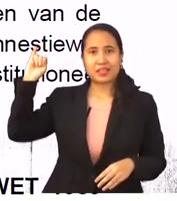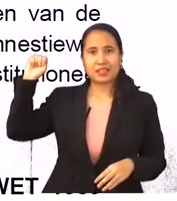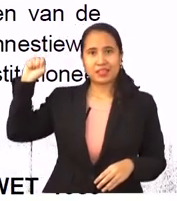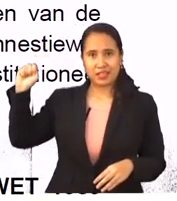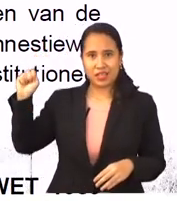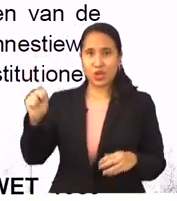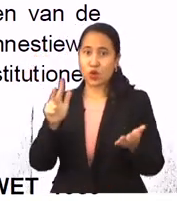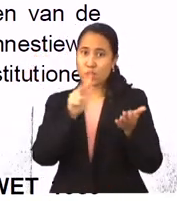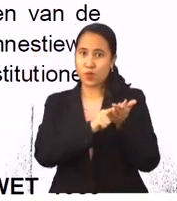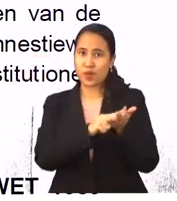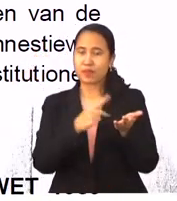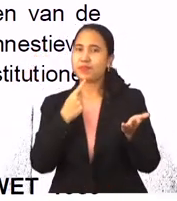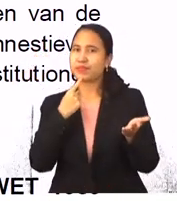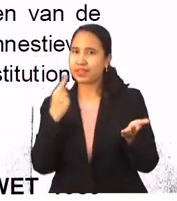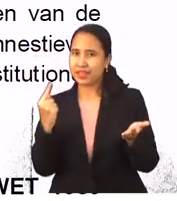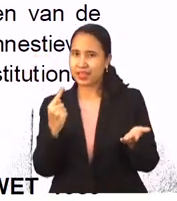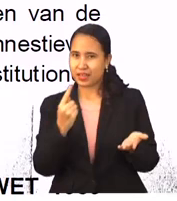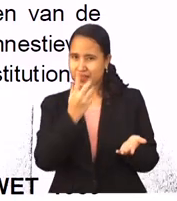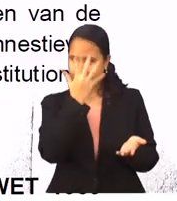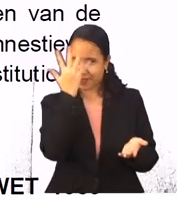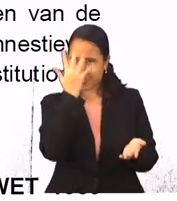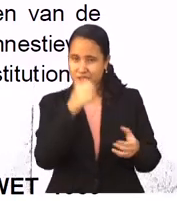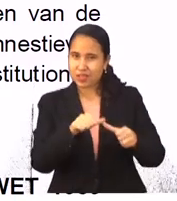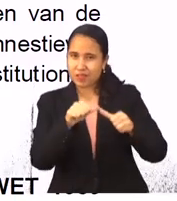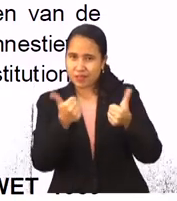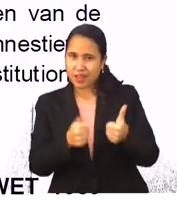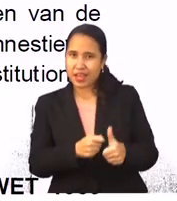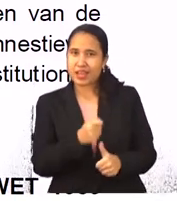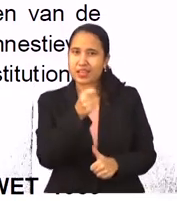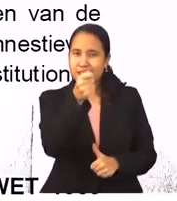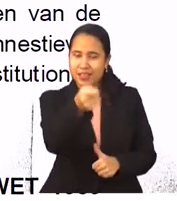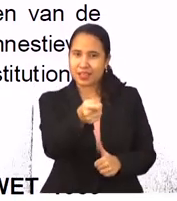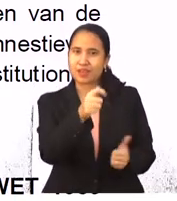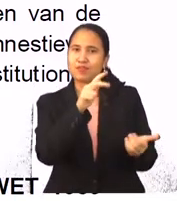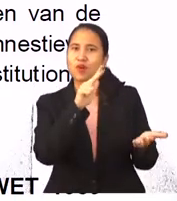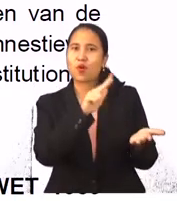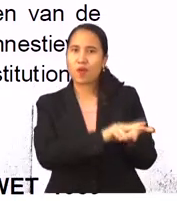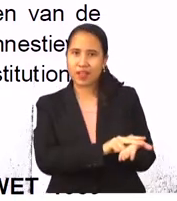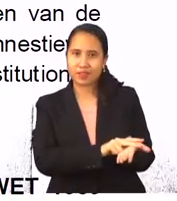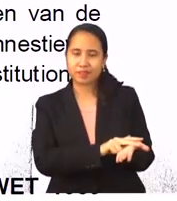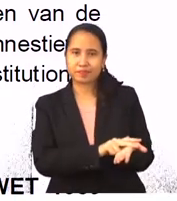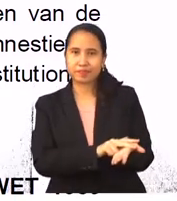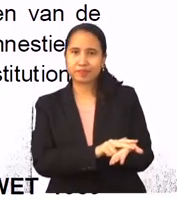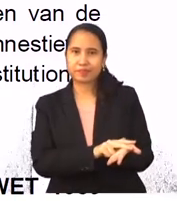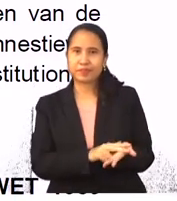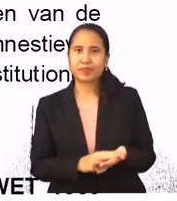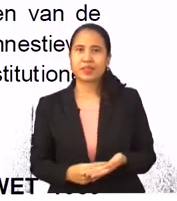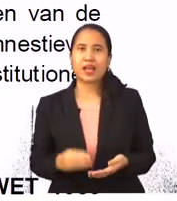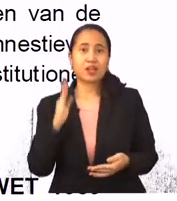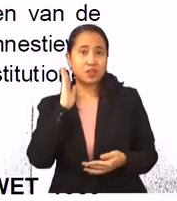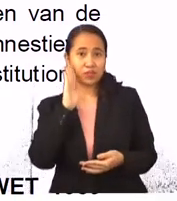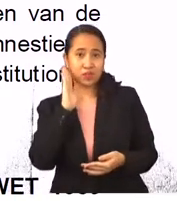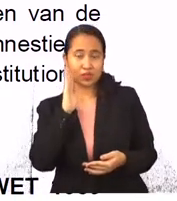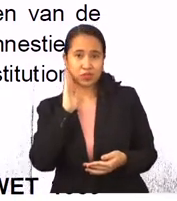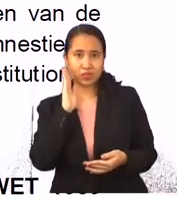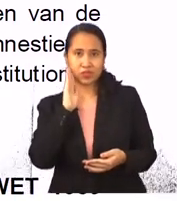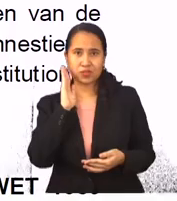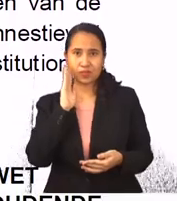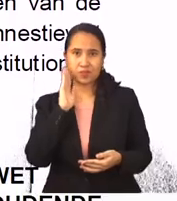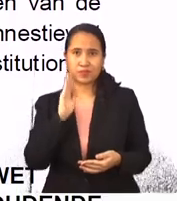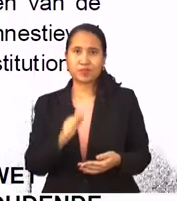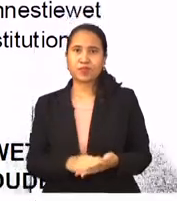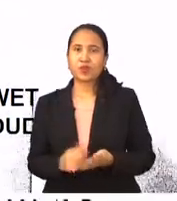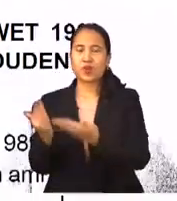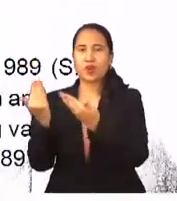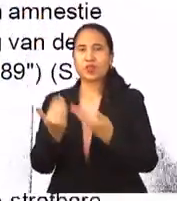overige ingevolge artikel 15 wet Constitutioneel Hof gestelde vereisten, kan het verzoek derhalve worden